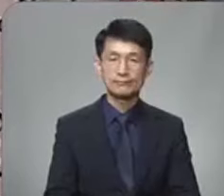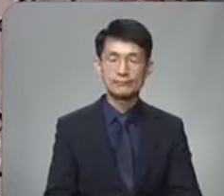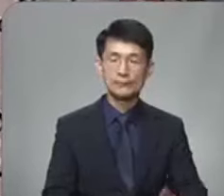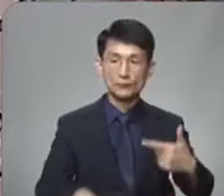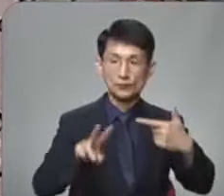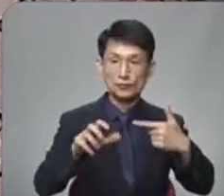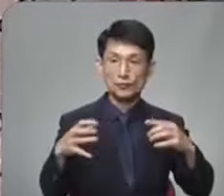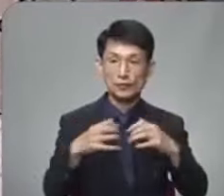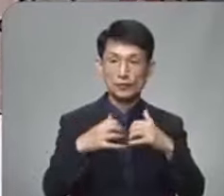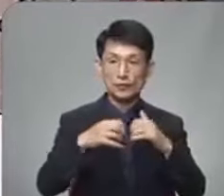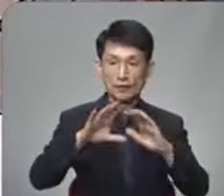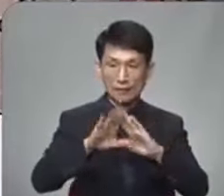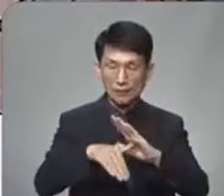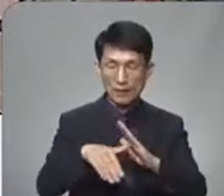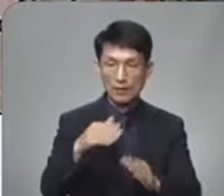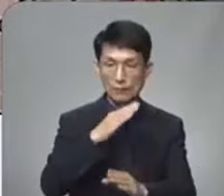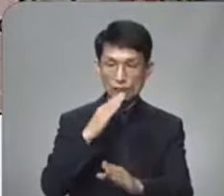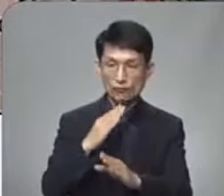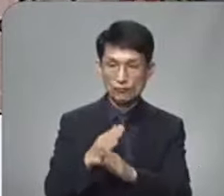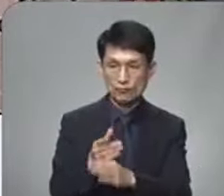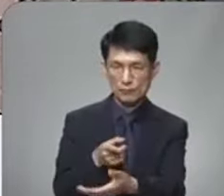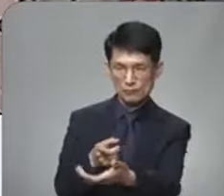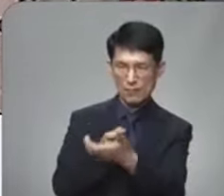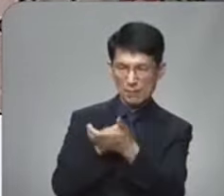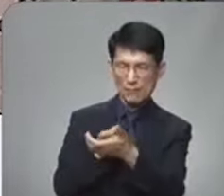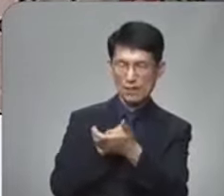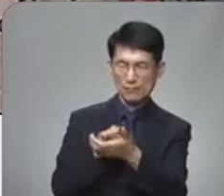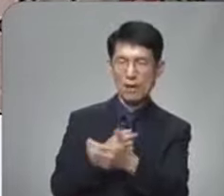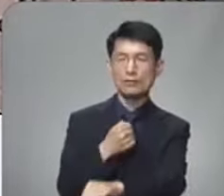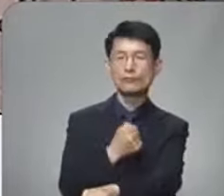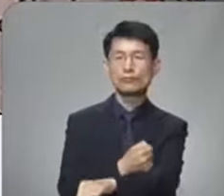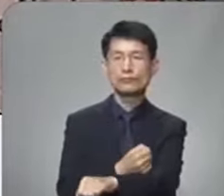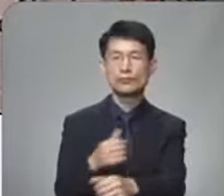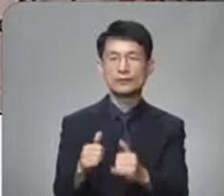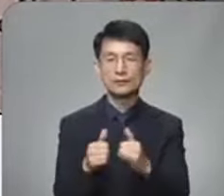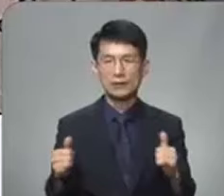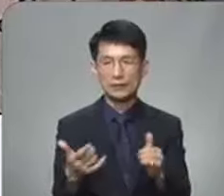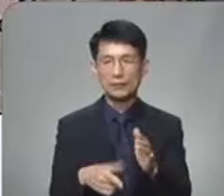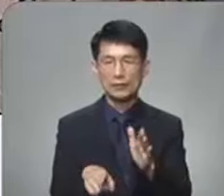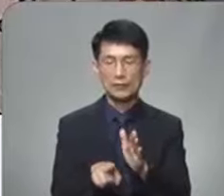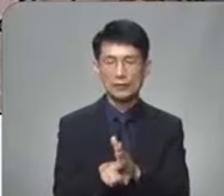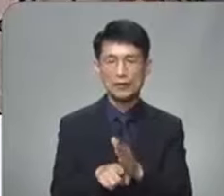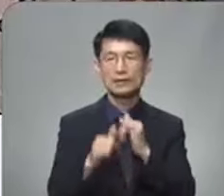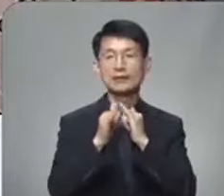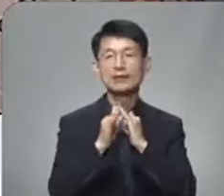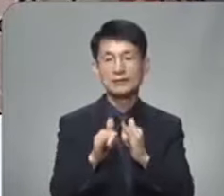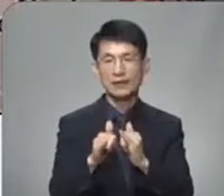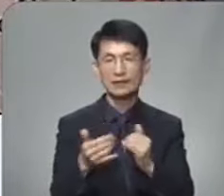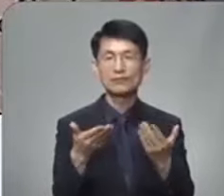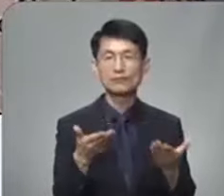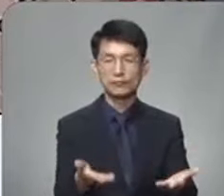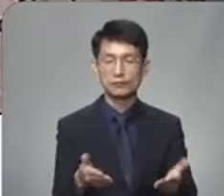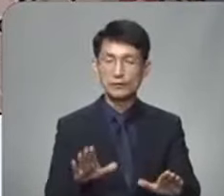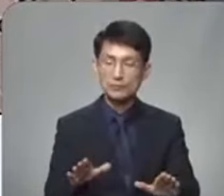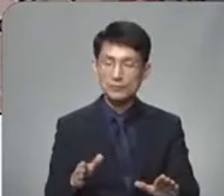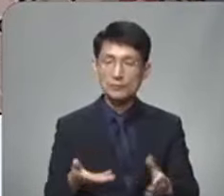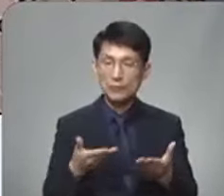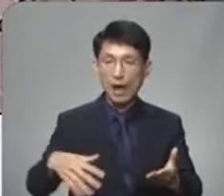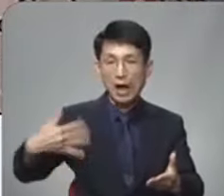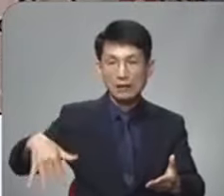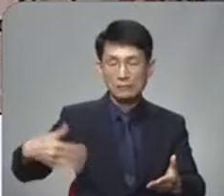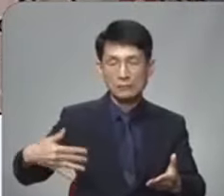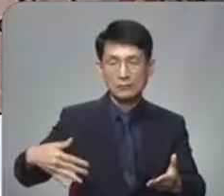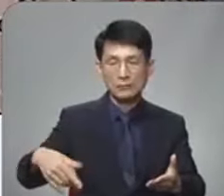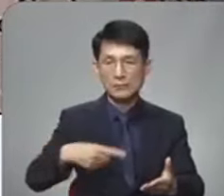625 전쟁 당시 북한군에 맞서 자유 대한을 지켜낸 사람들에게 주어진 무공 훈장 가운데 아직도 주인을 찾지